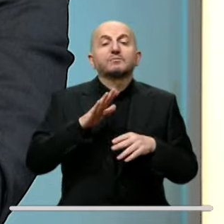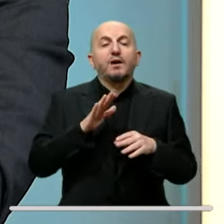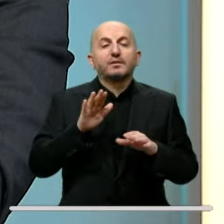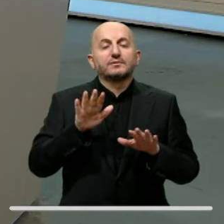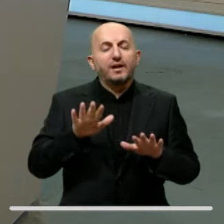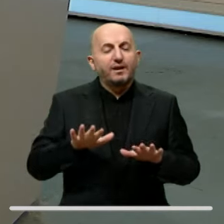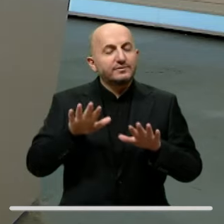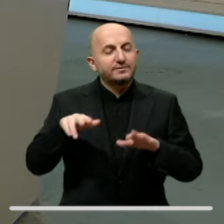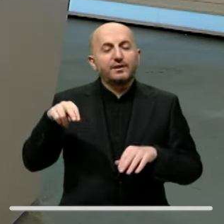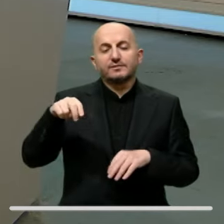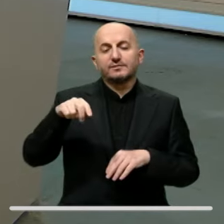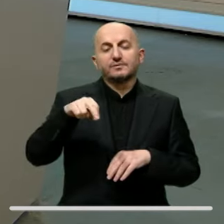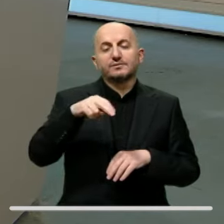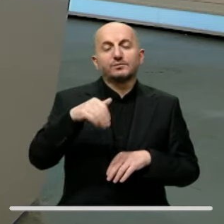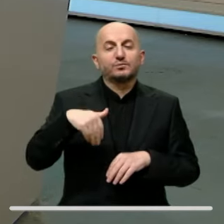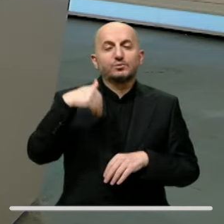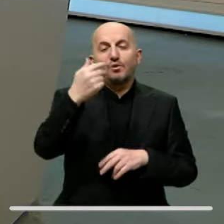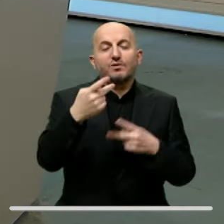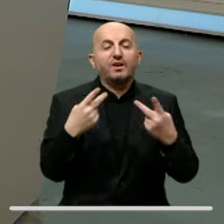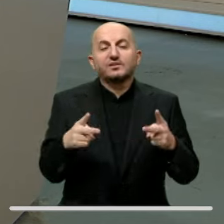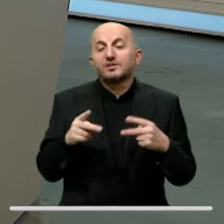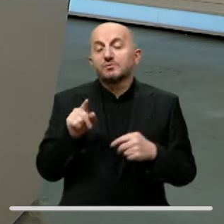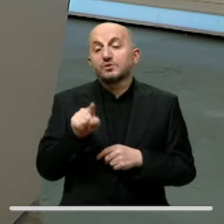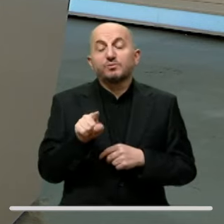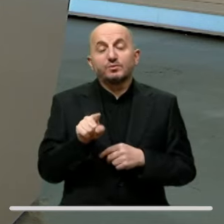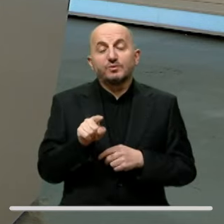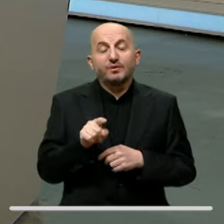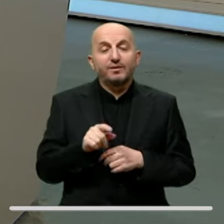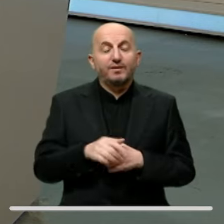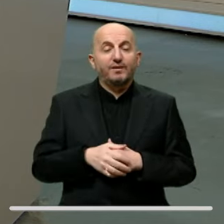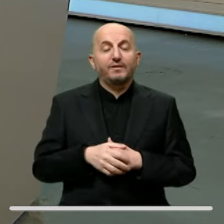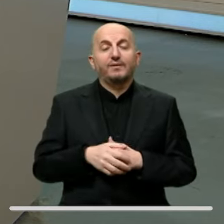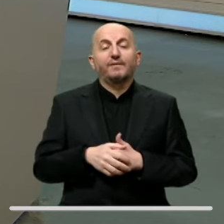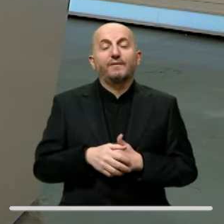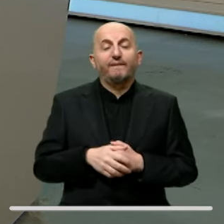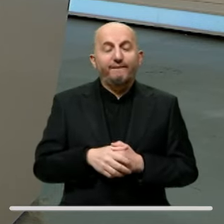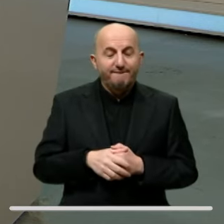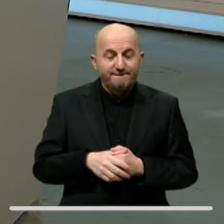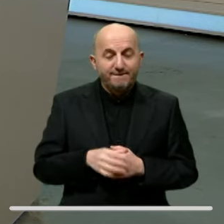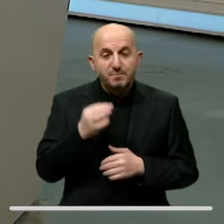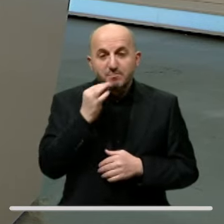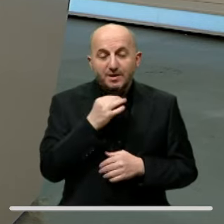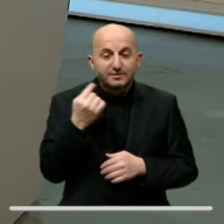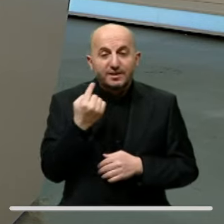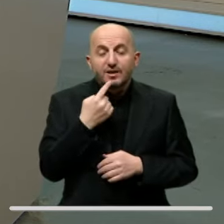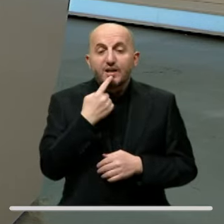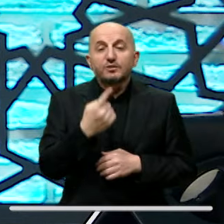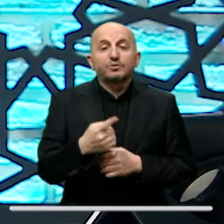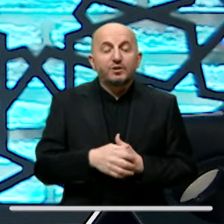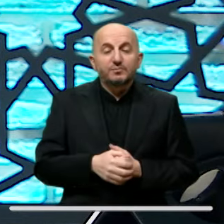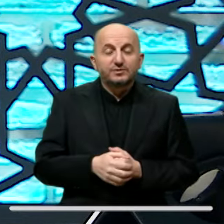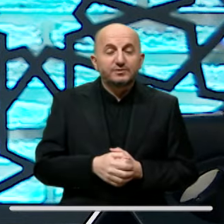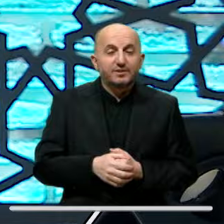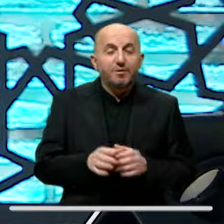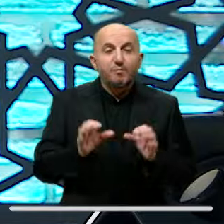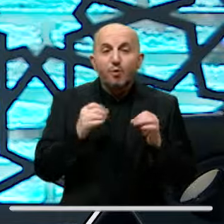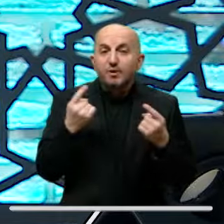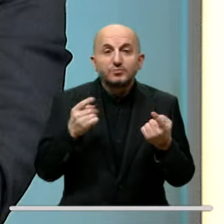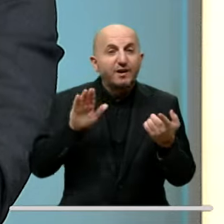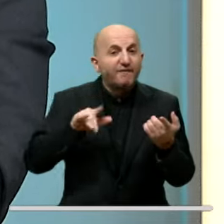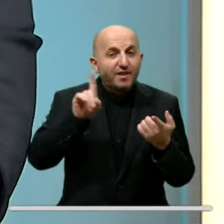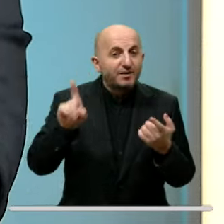gidelim dedi. Son açıklamıştı bana bunu. Tam da Lokman abinin dediği hususu benzer şeyler söylemişti. Hakikaten böyle bir şey var